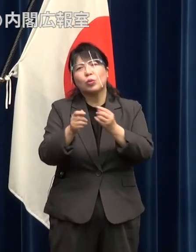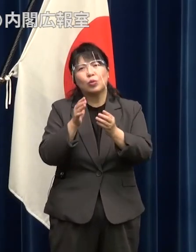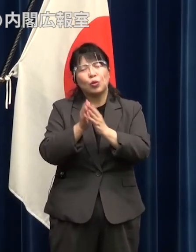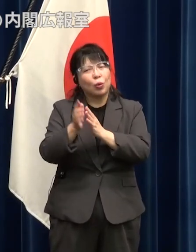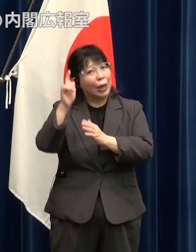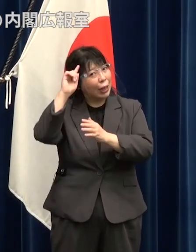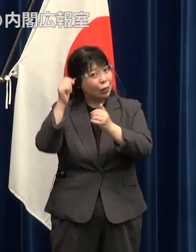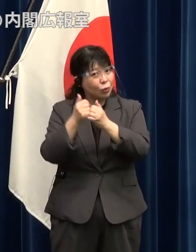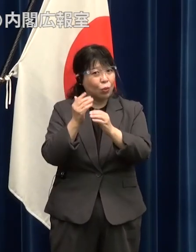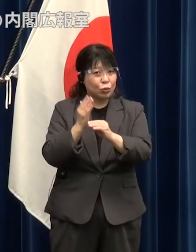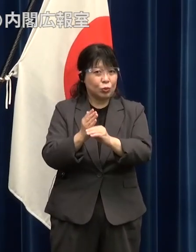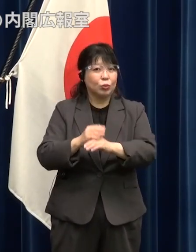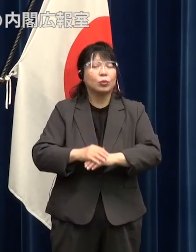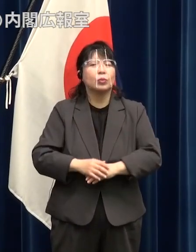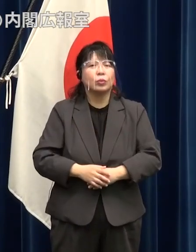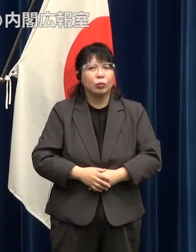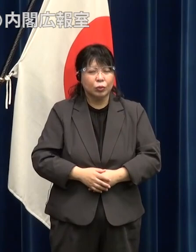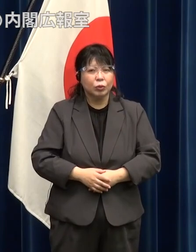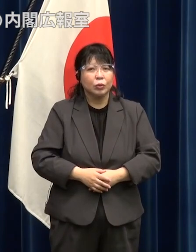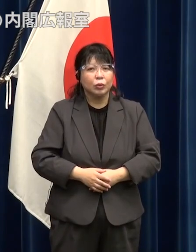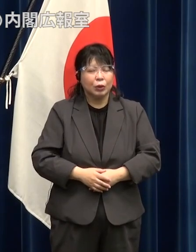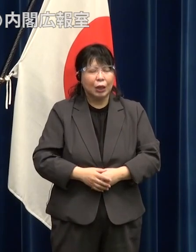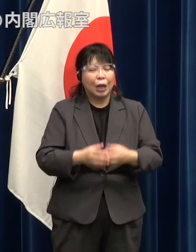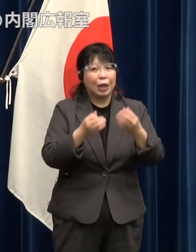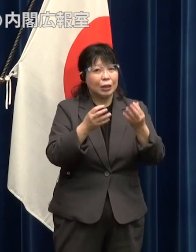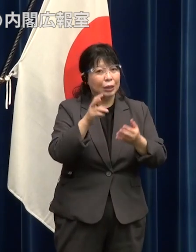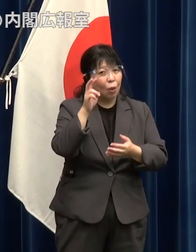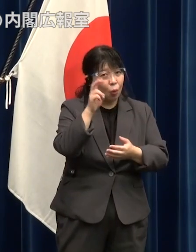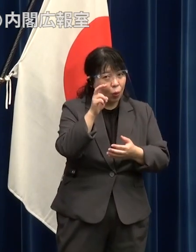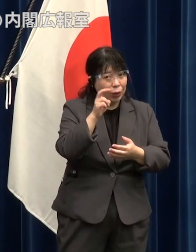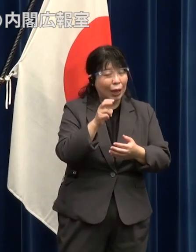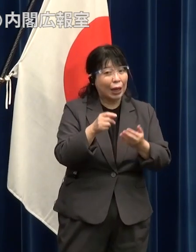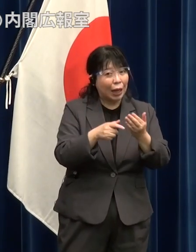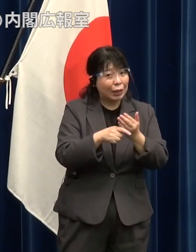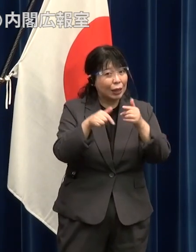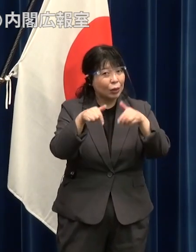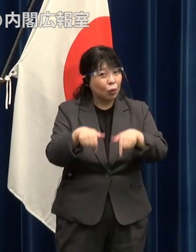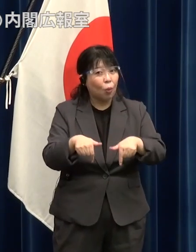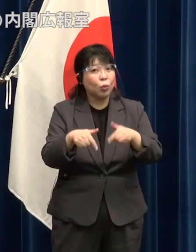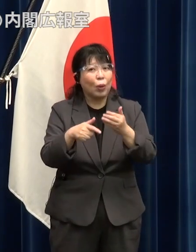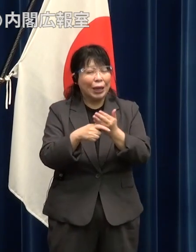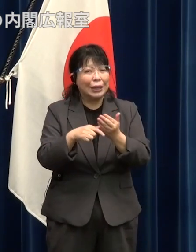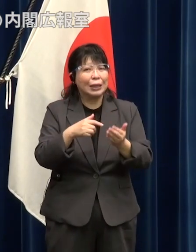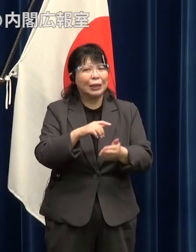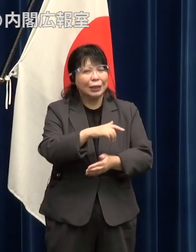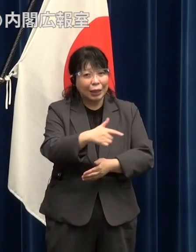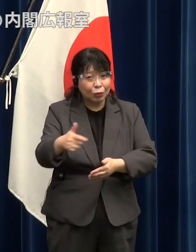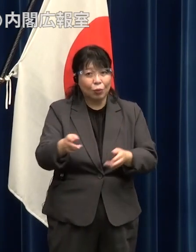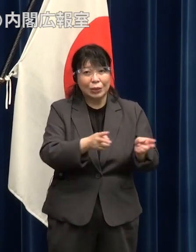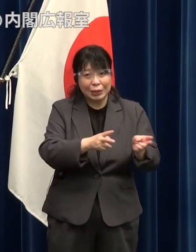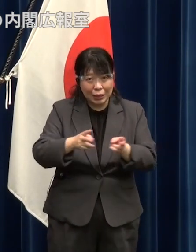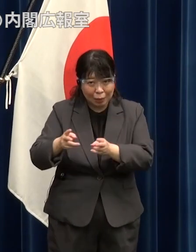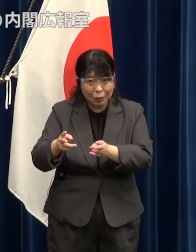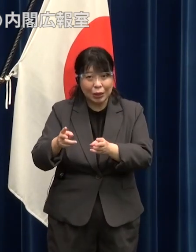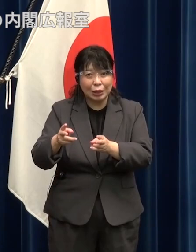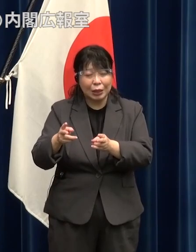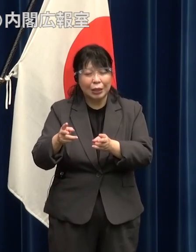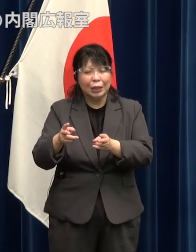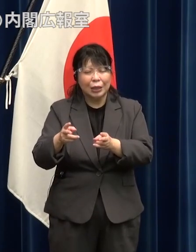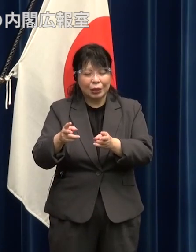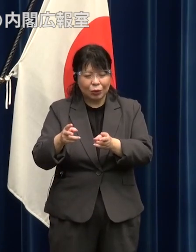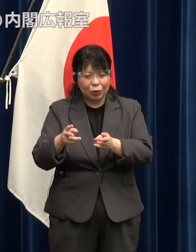駅や新大阪駅の整備、発生度の処理など